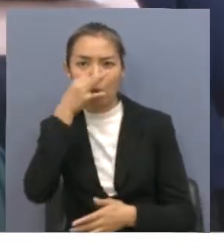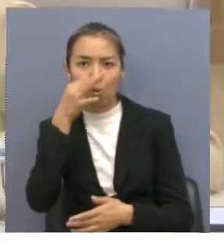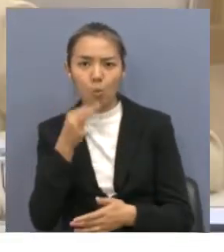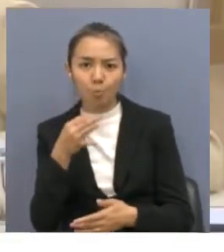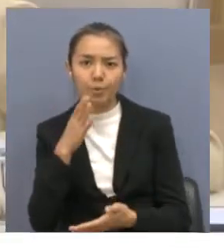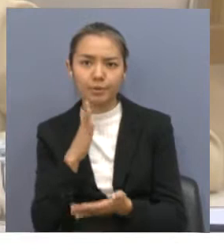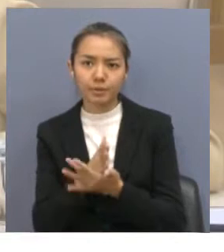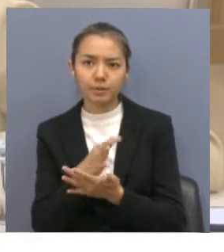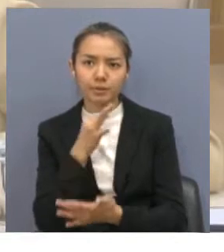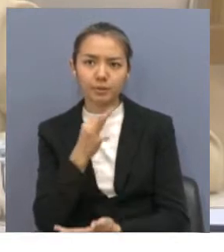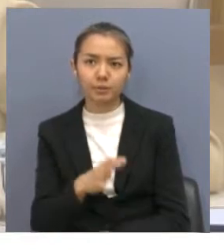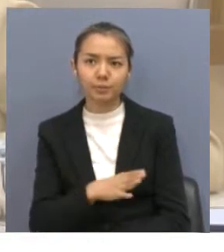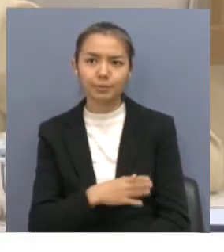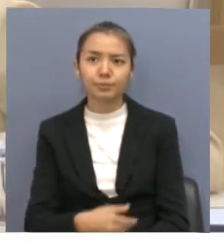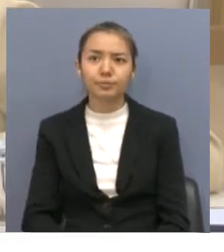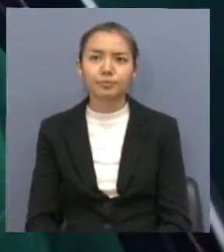тәжірибесі бар екенін атап өтті.